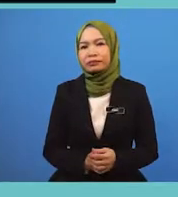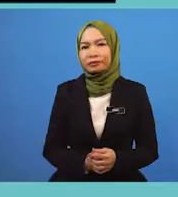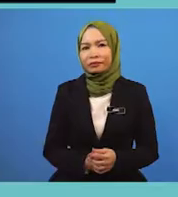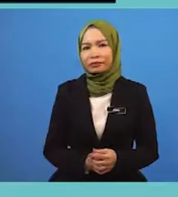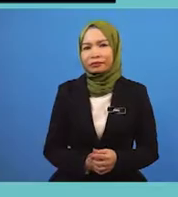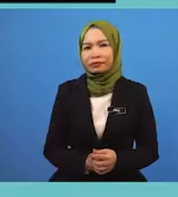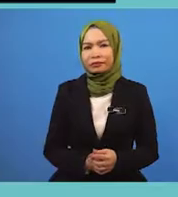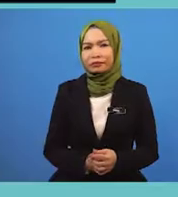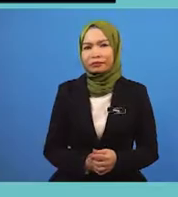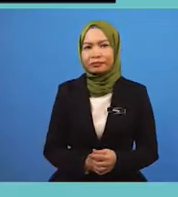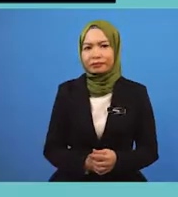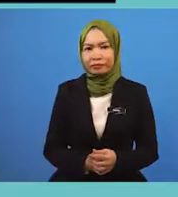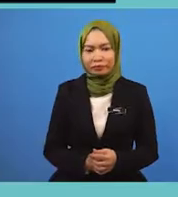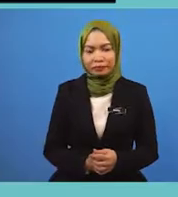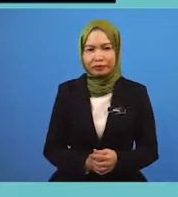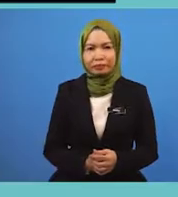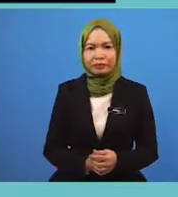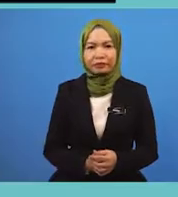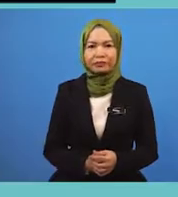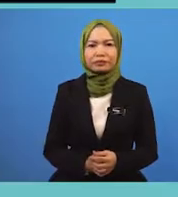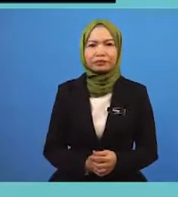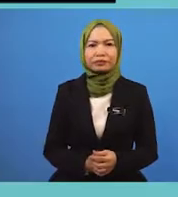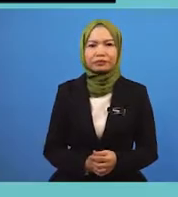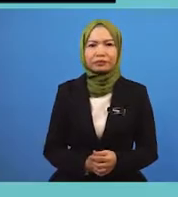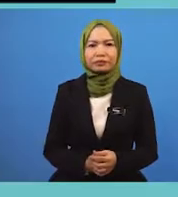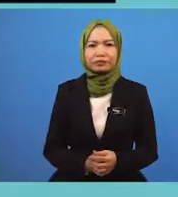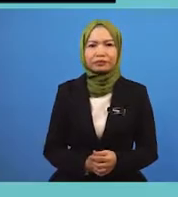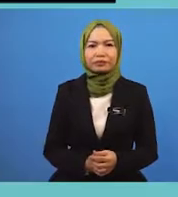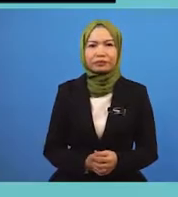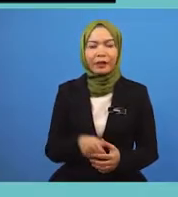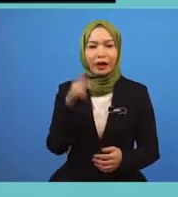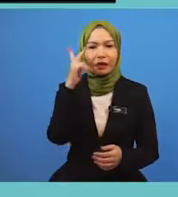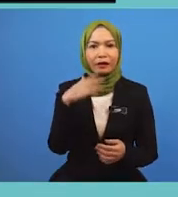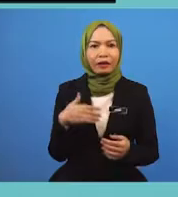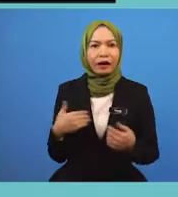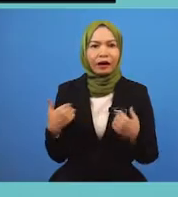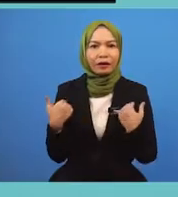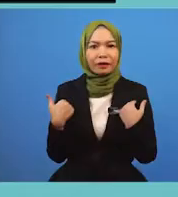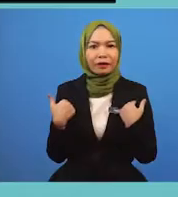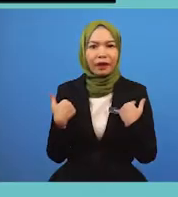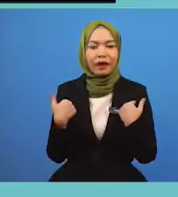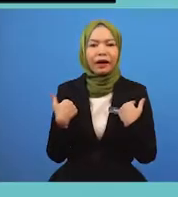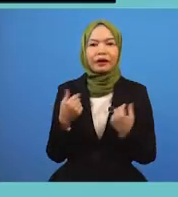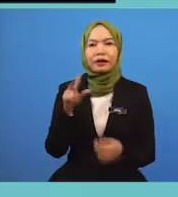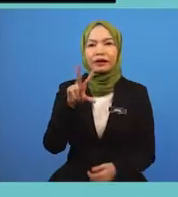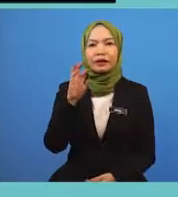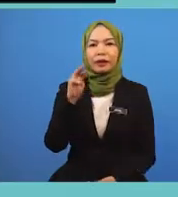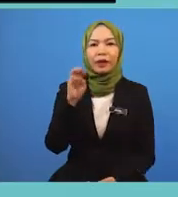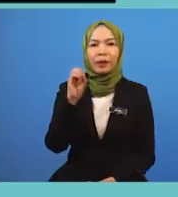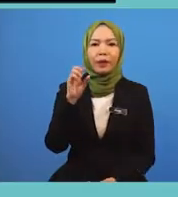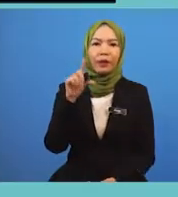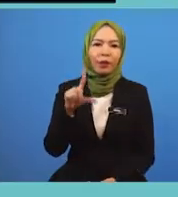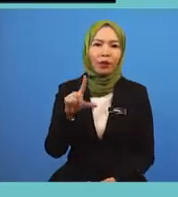asid triprotic dan mempunyai 3 mol ion